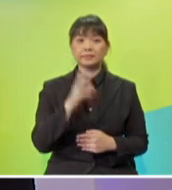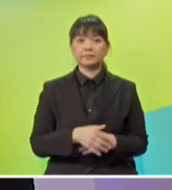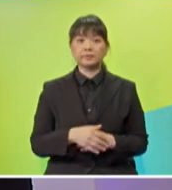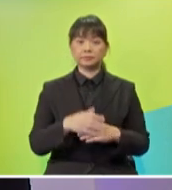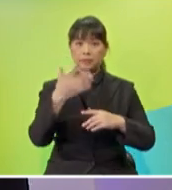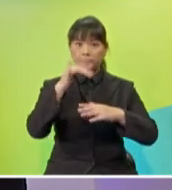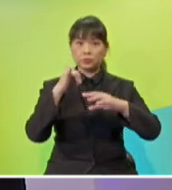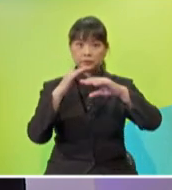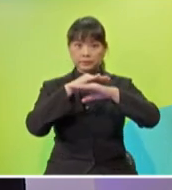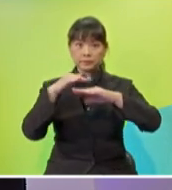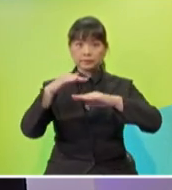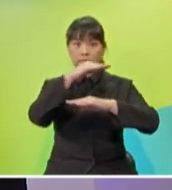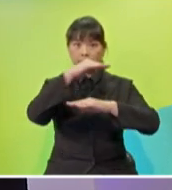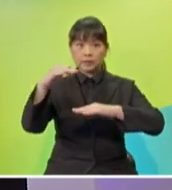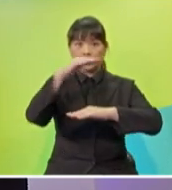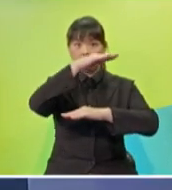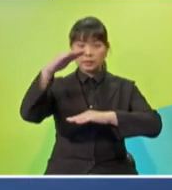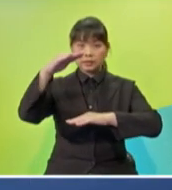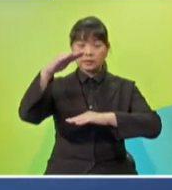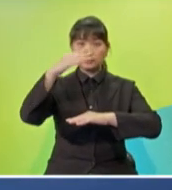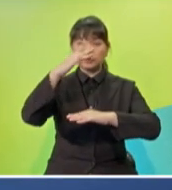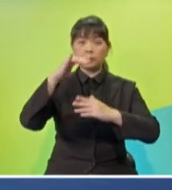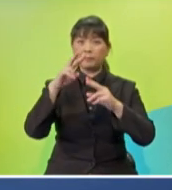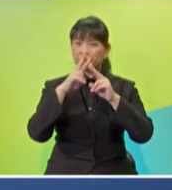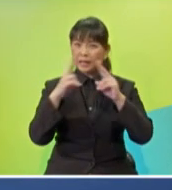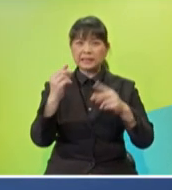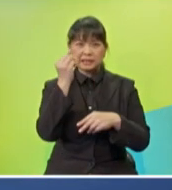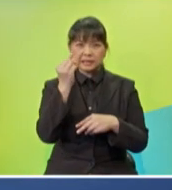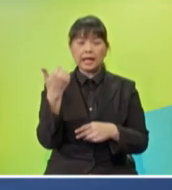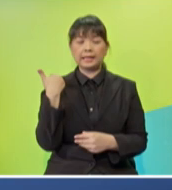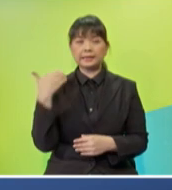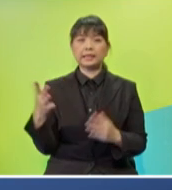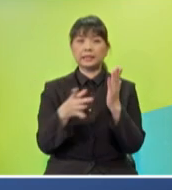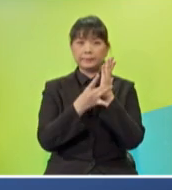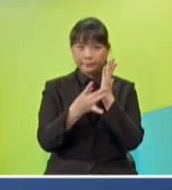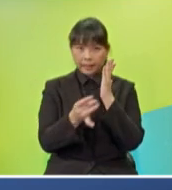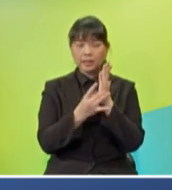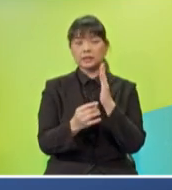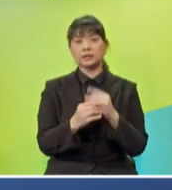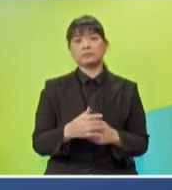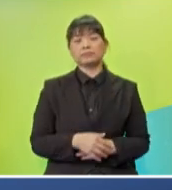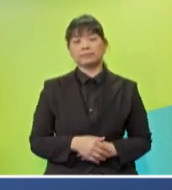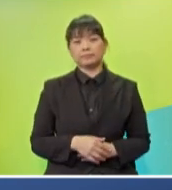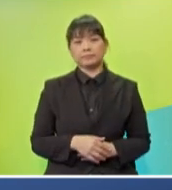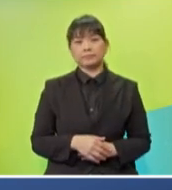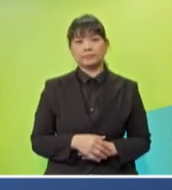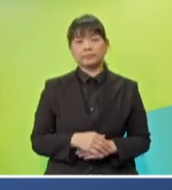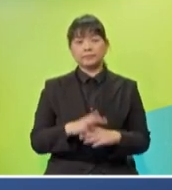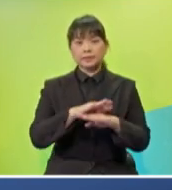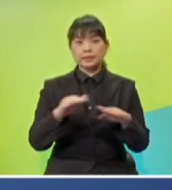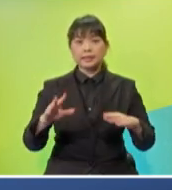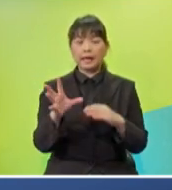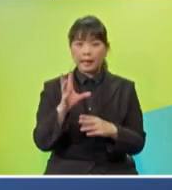ayam telur kemudian paling sedikit kita ambil minyaknya jangan ambil minyak